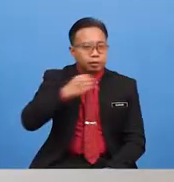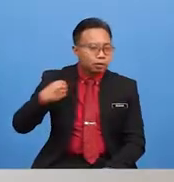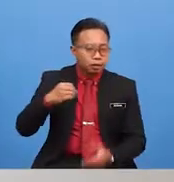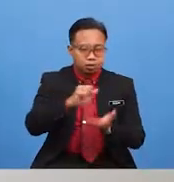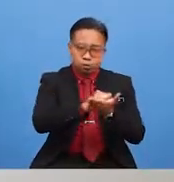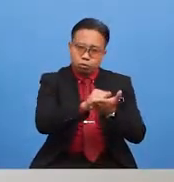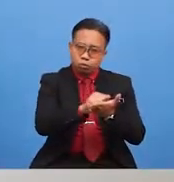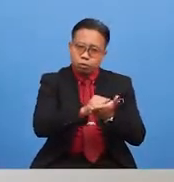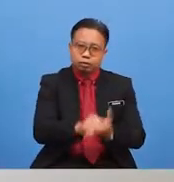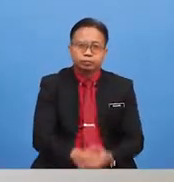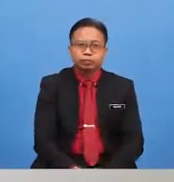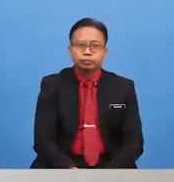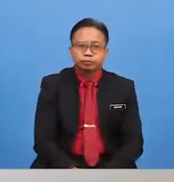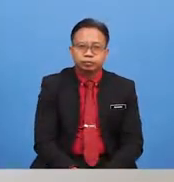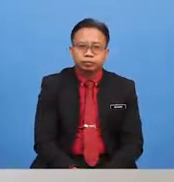gosokan.